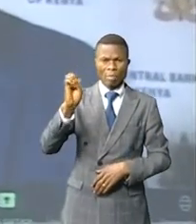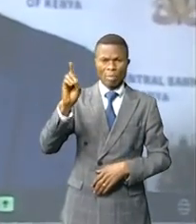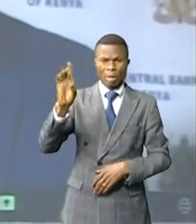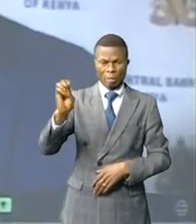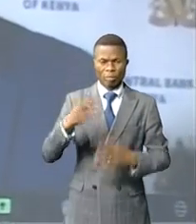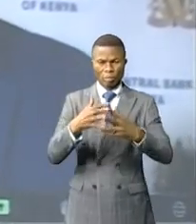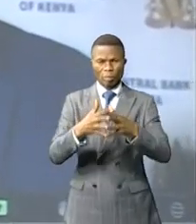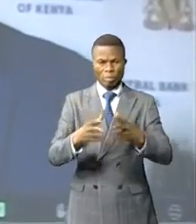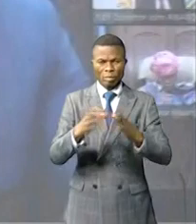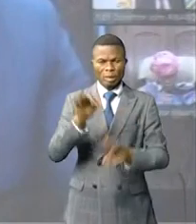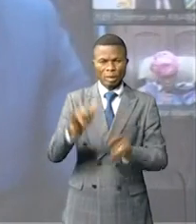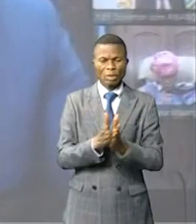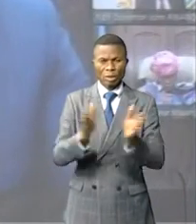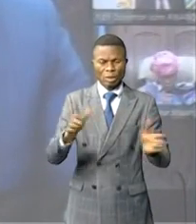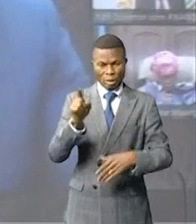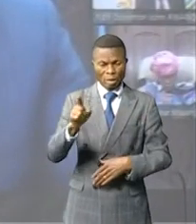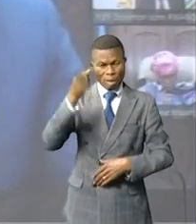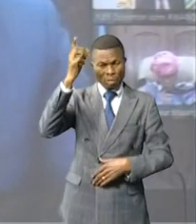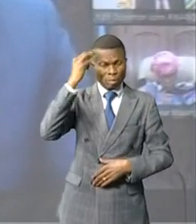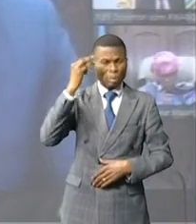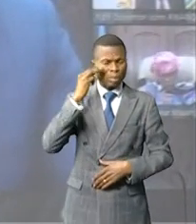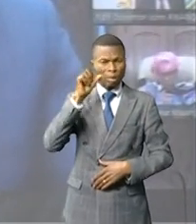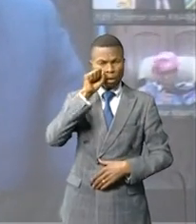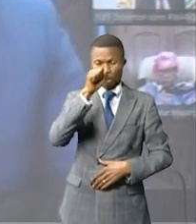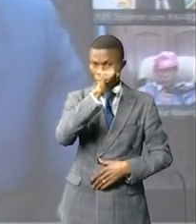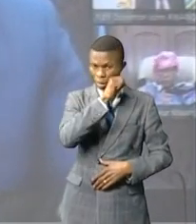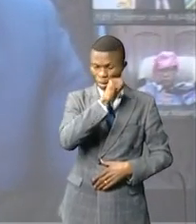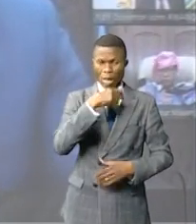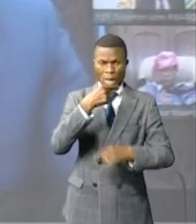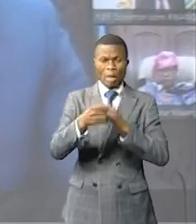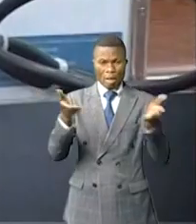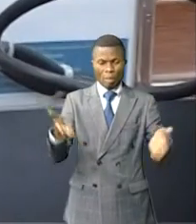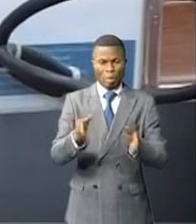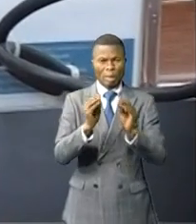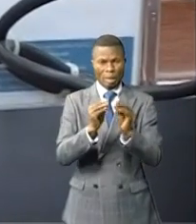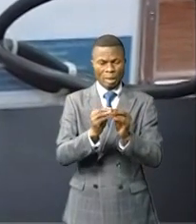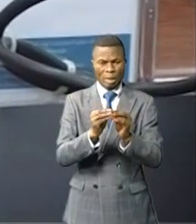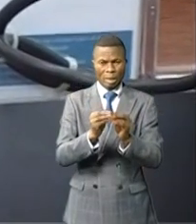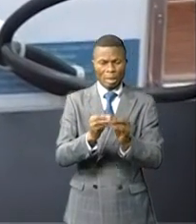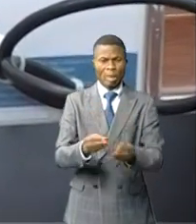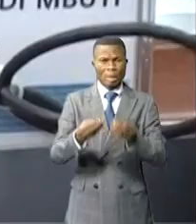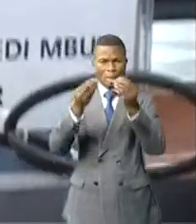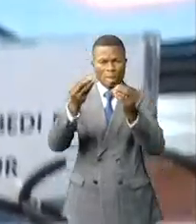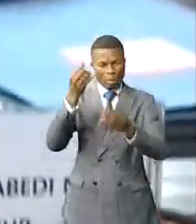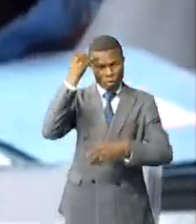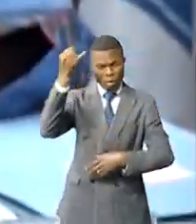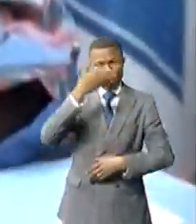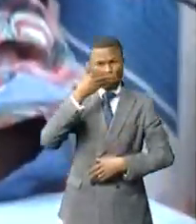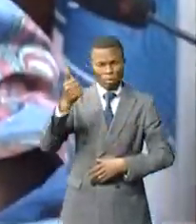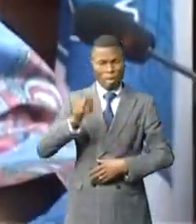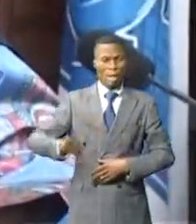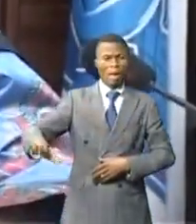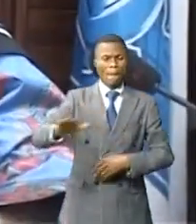secrétariat permanent de l'APCA. Pour le Premier ministre Sama Lukonde, qui a ouvert ces assises, elles tombent à point nommé. Les pays